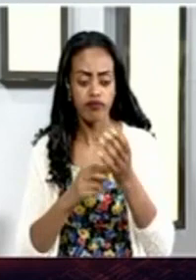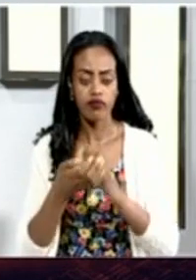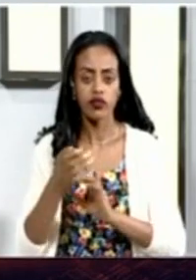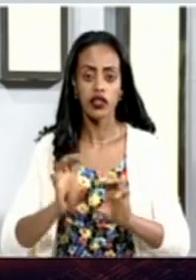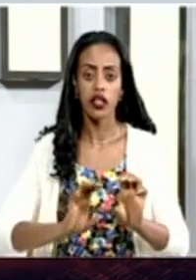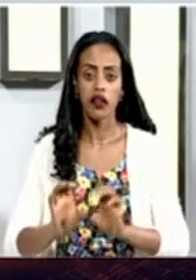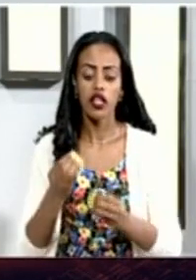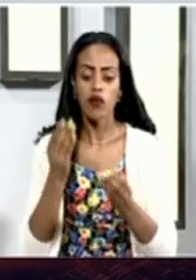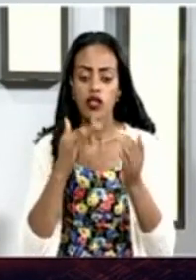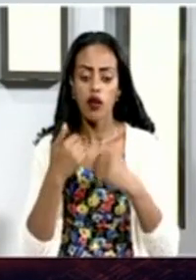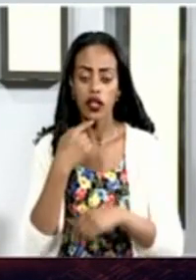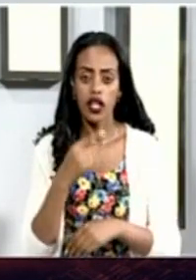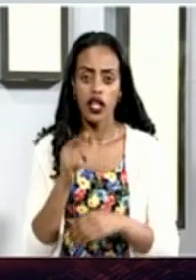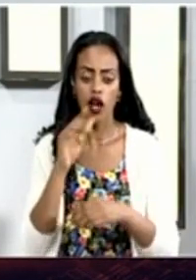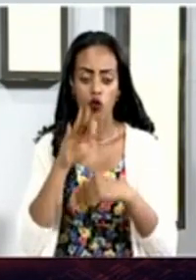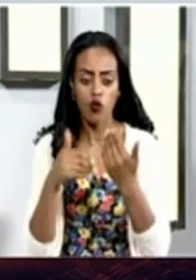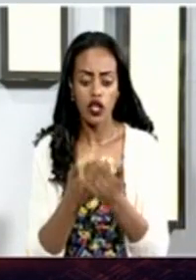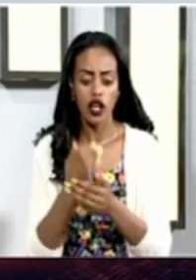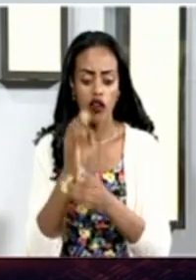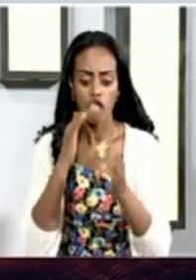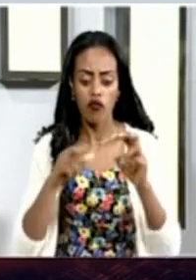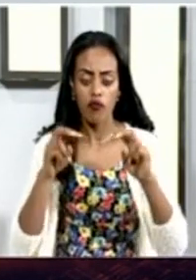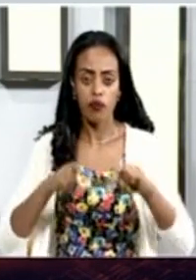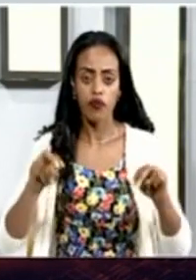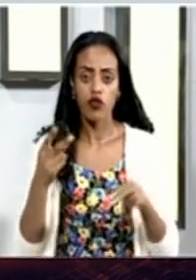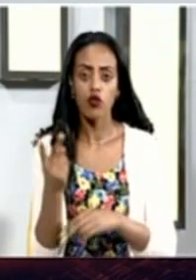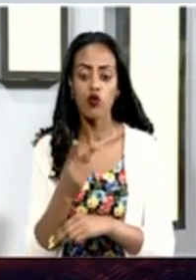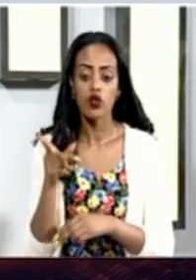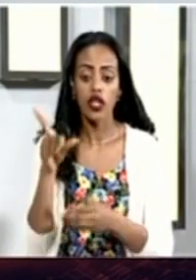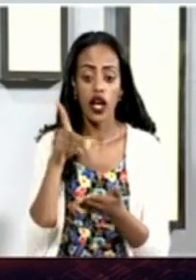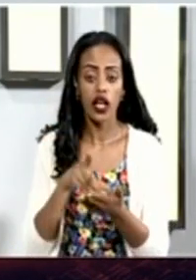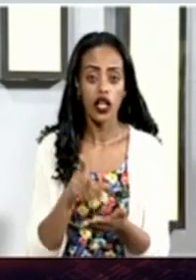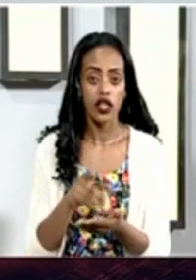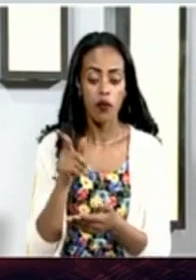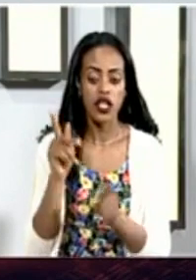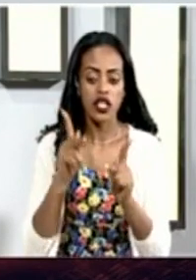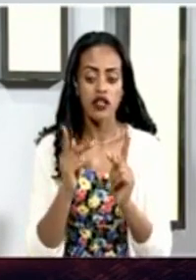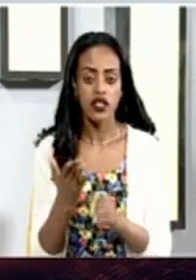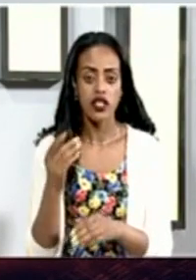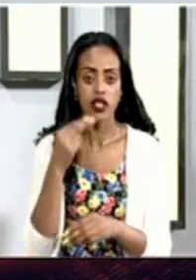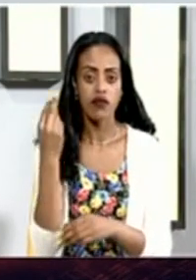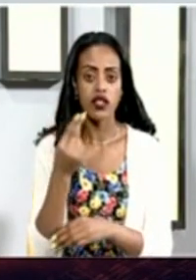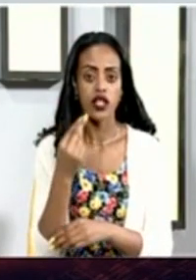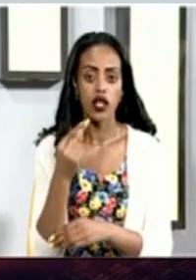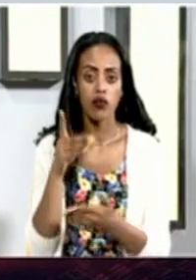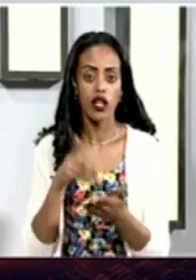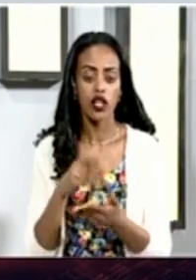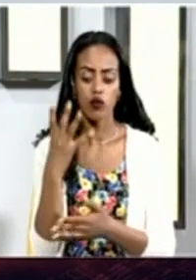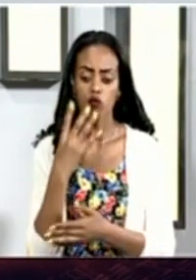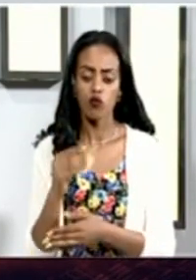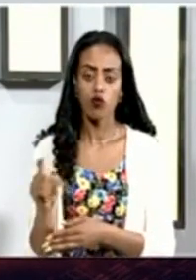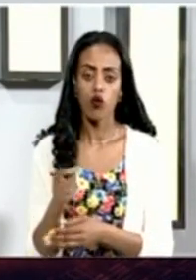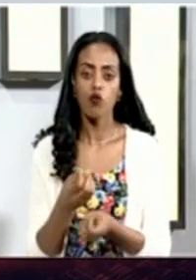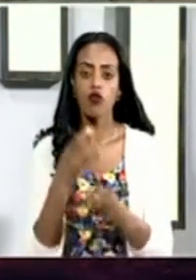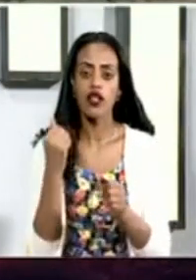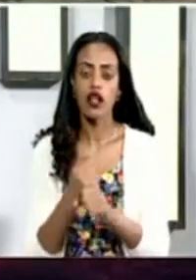للوت أجمعت تأيام منا عزني على خلتيو خلتيو اللي تحكت ما اللي تعبرت سبتكم تحكت ما أنا حملويت اللي كنت خان بزح